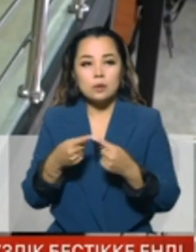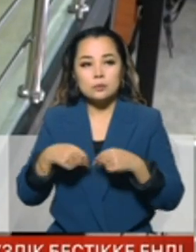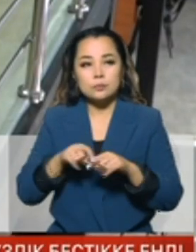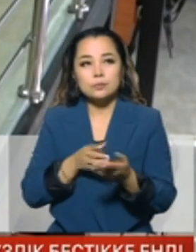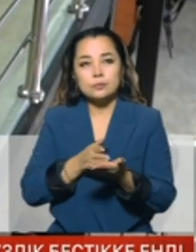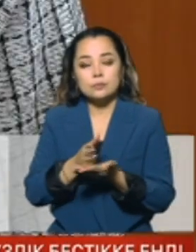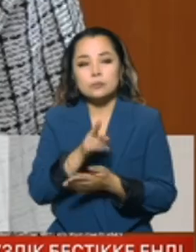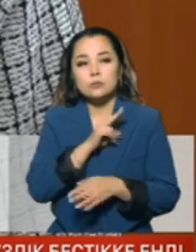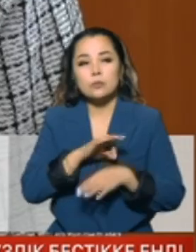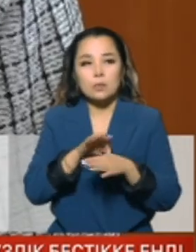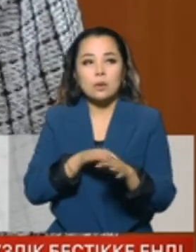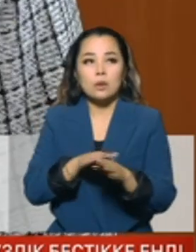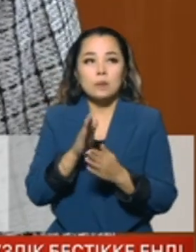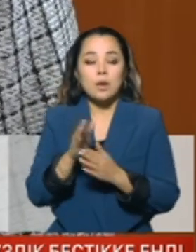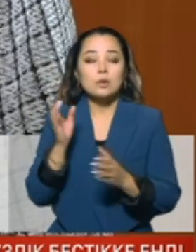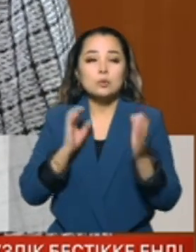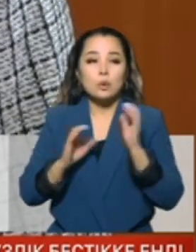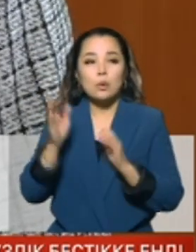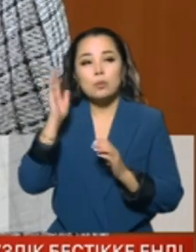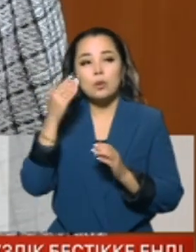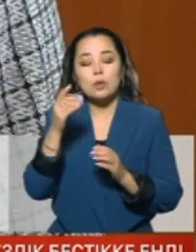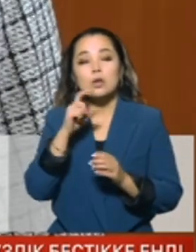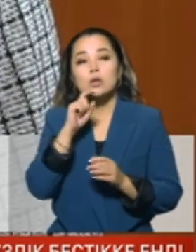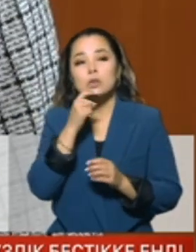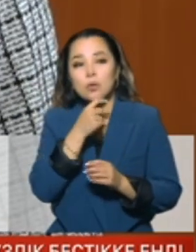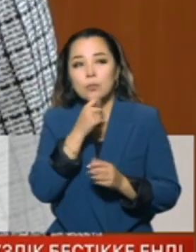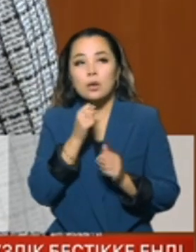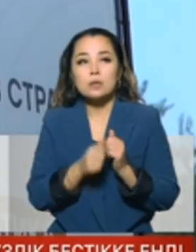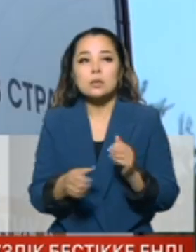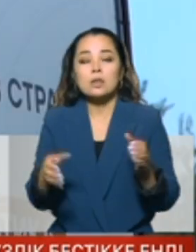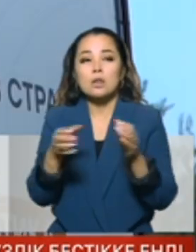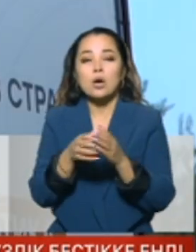бағытта жұмыс істеп жатыр. Студенттер болашақта экономиканың әр